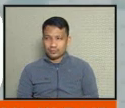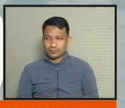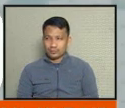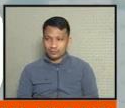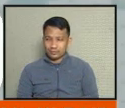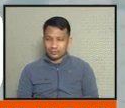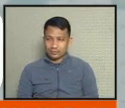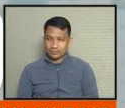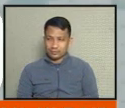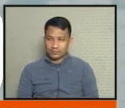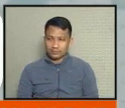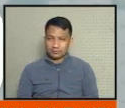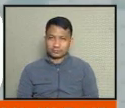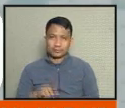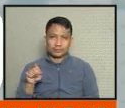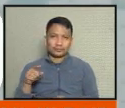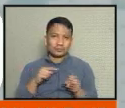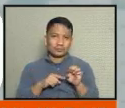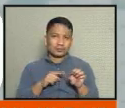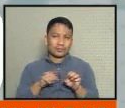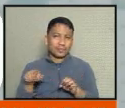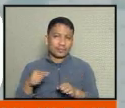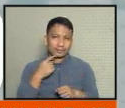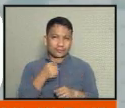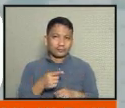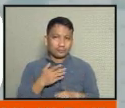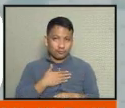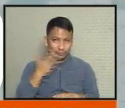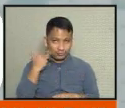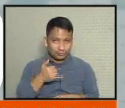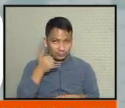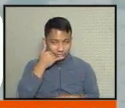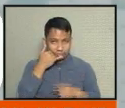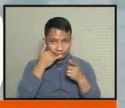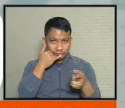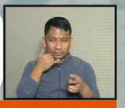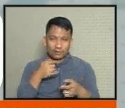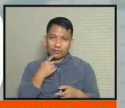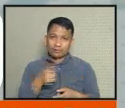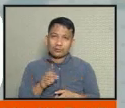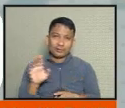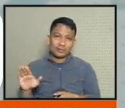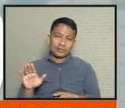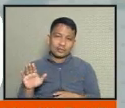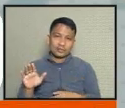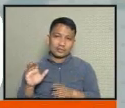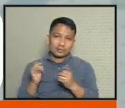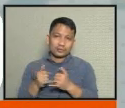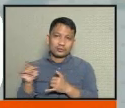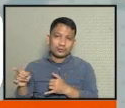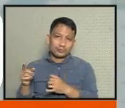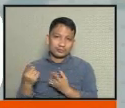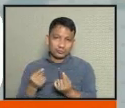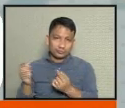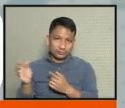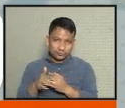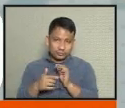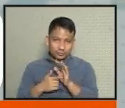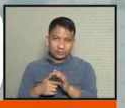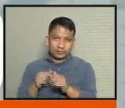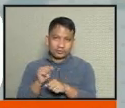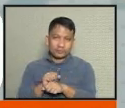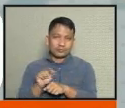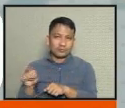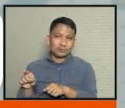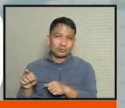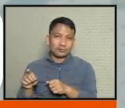Extra. Oh, extra. Kasi tatawagan ko yung Del Monte Motors, sasabihin ko sa kanila, yung pinanggagawa mo, I'm